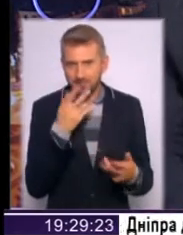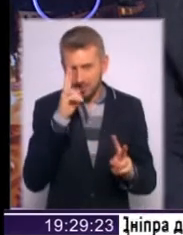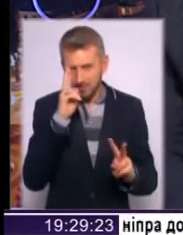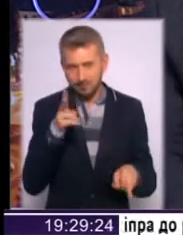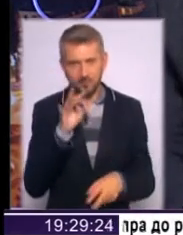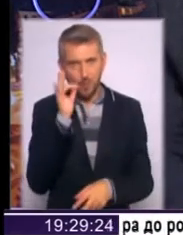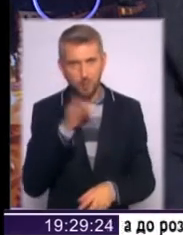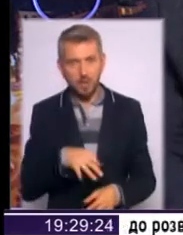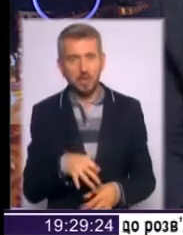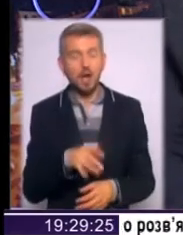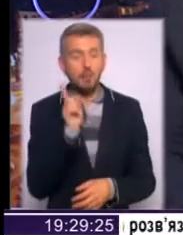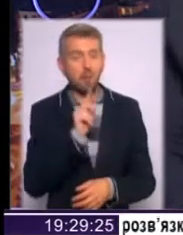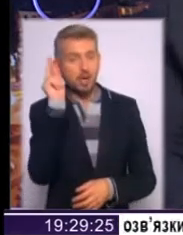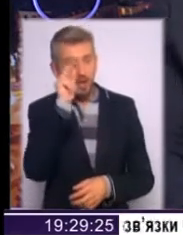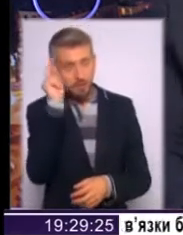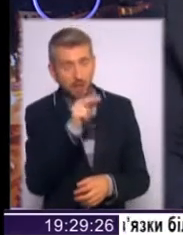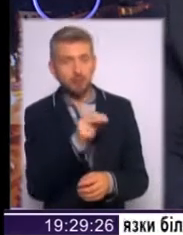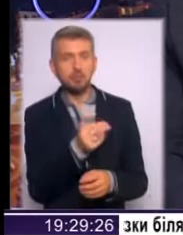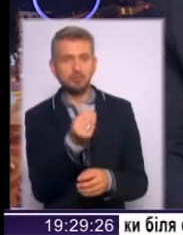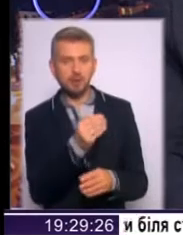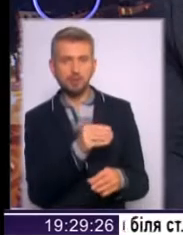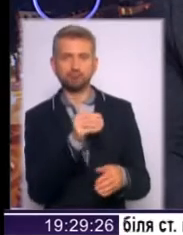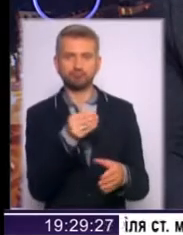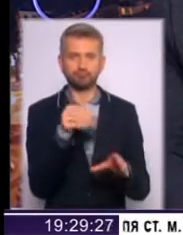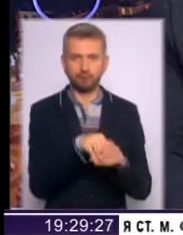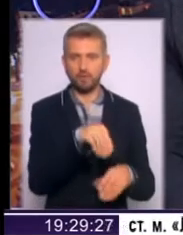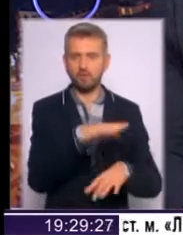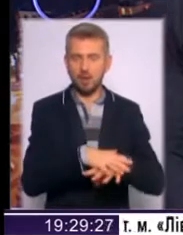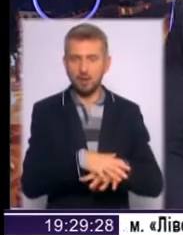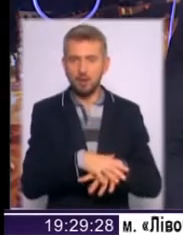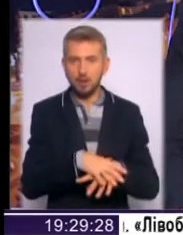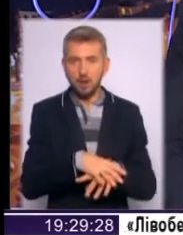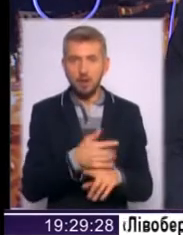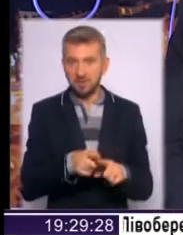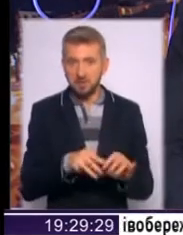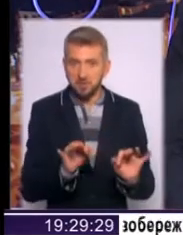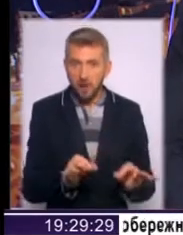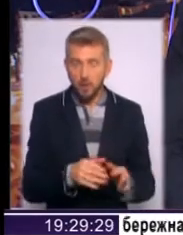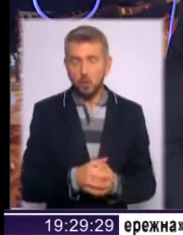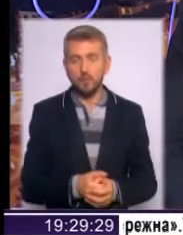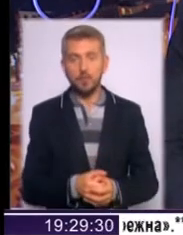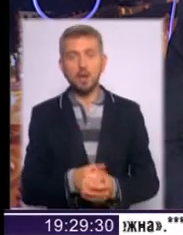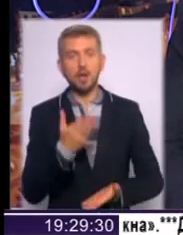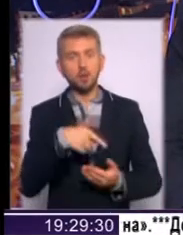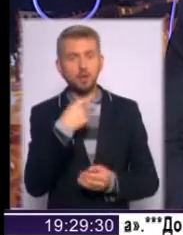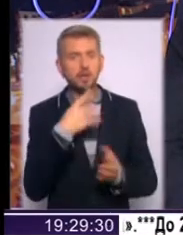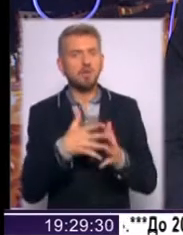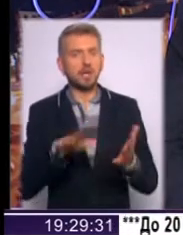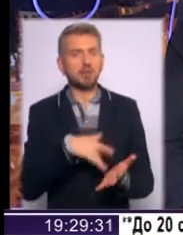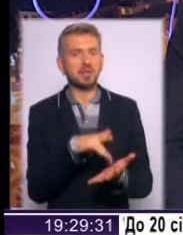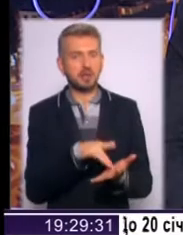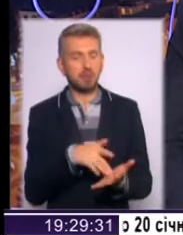вони навчаються, вони спрямували їх на депозити. І проблема це ж в цьому є, щоб бути об'єктивними. Але от що говорити за великі міста,